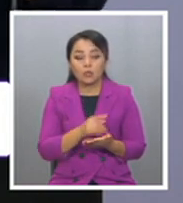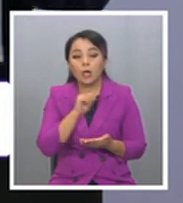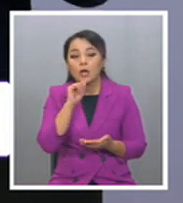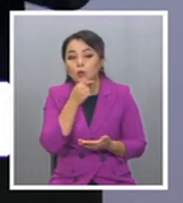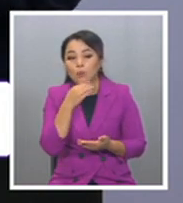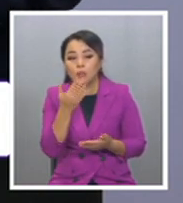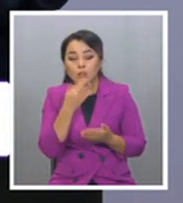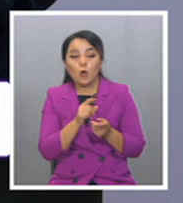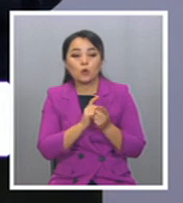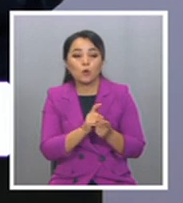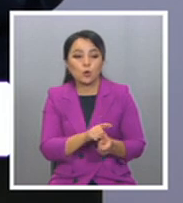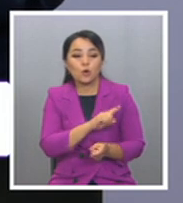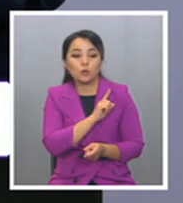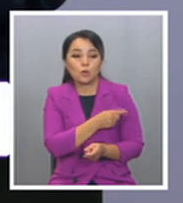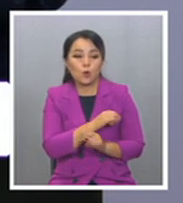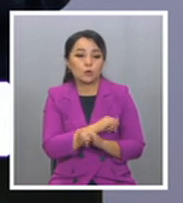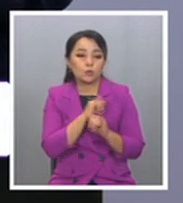Экономикалық күрес күшейе түсті.